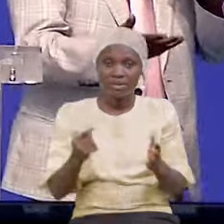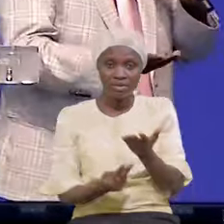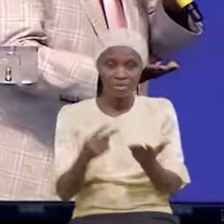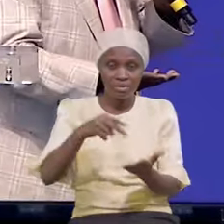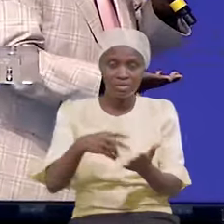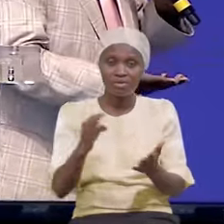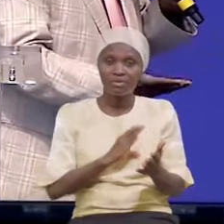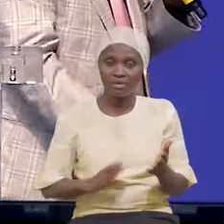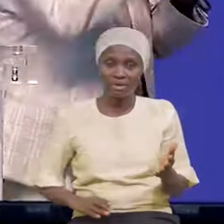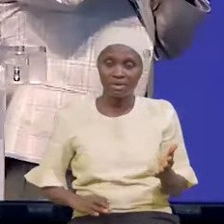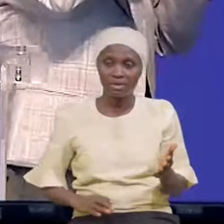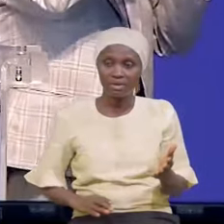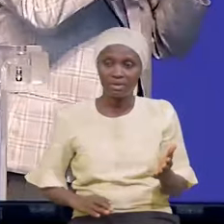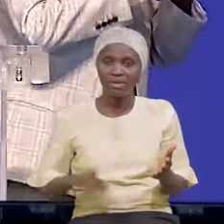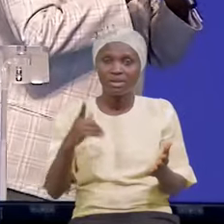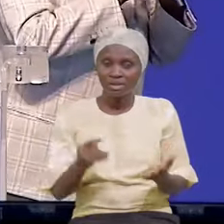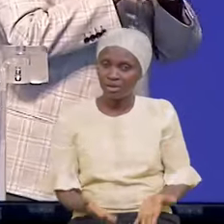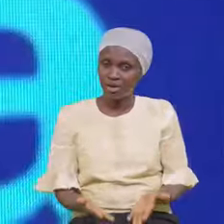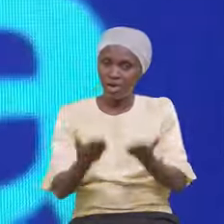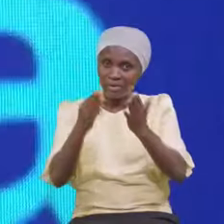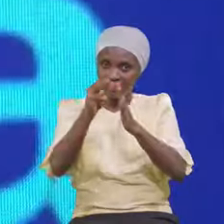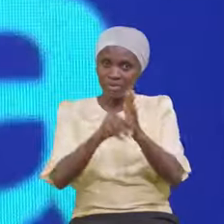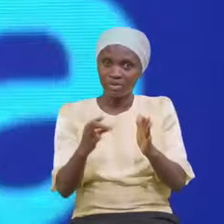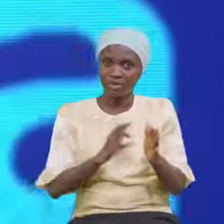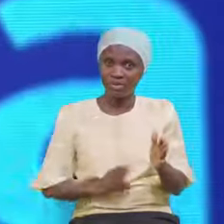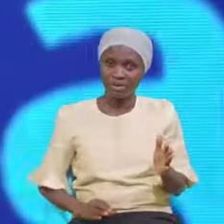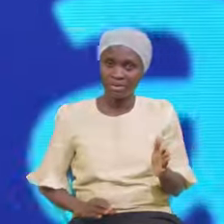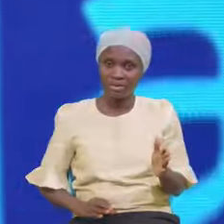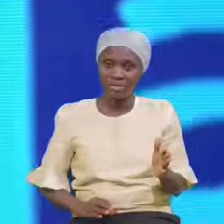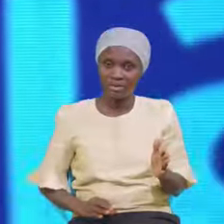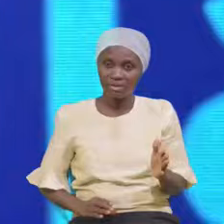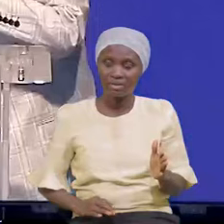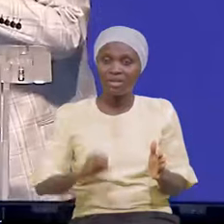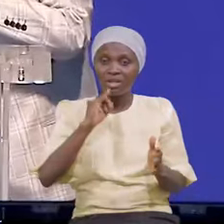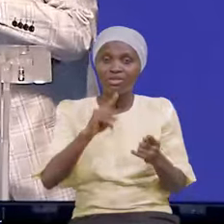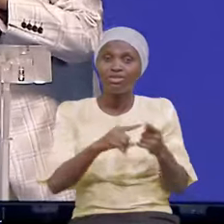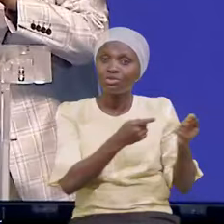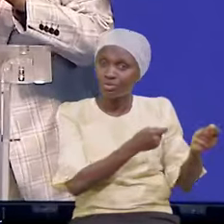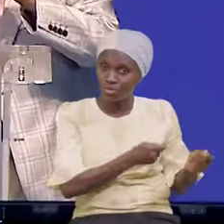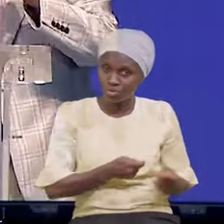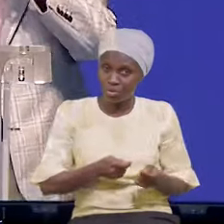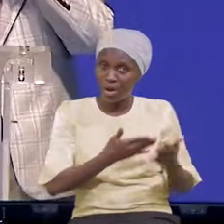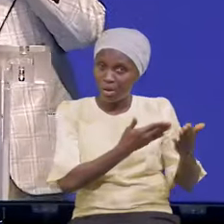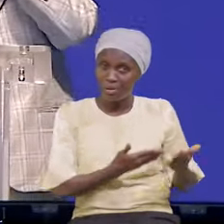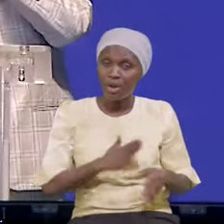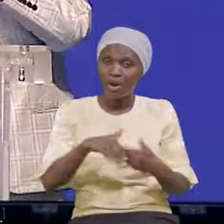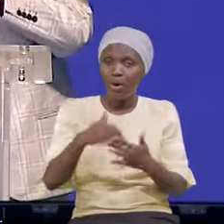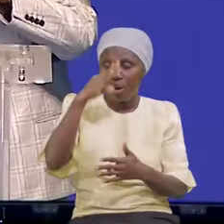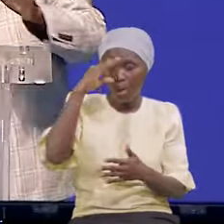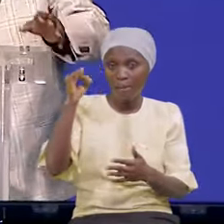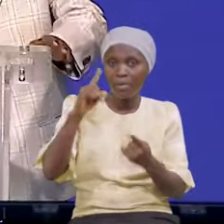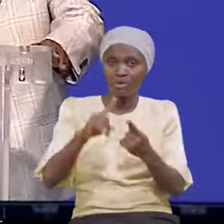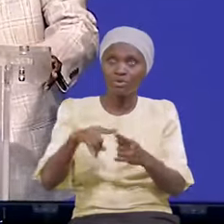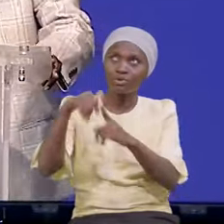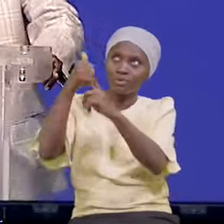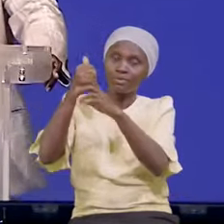of Christ క్రీస్తు పునరుద్ధానం, the upliftment of Christ క్రీస్తు పైకి ఎత్తబడడం is to draw all men unto